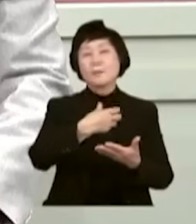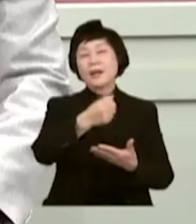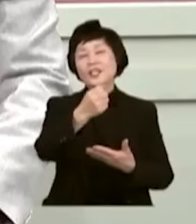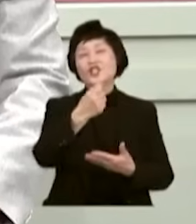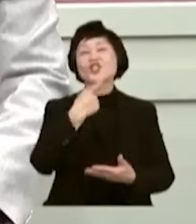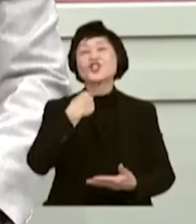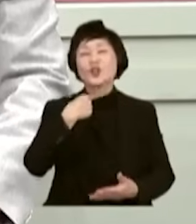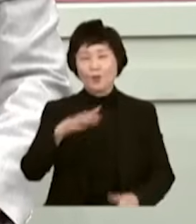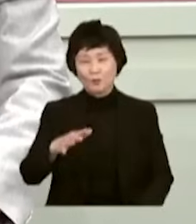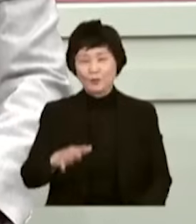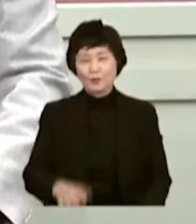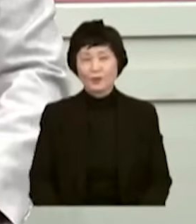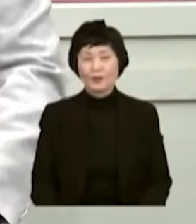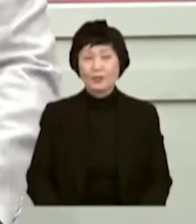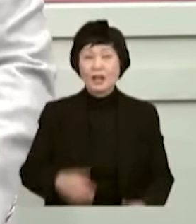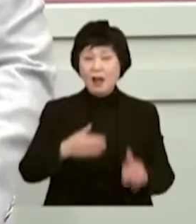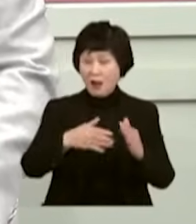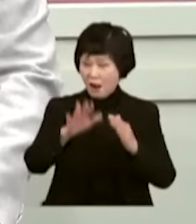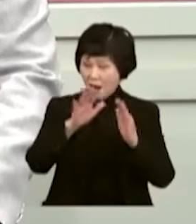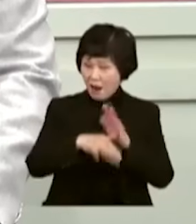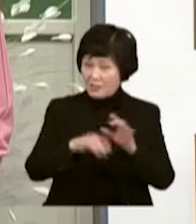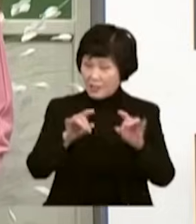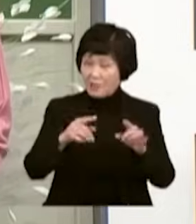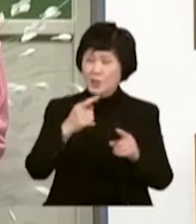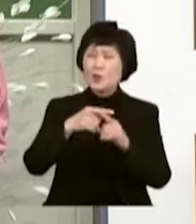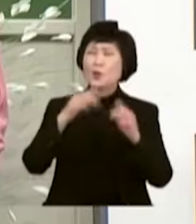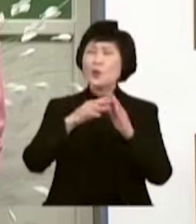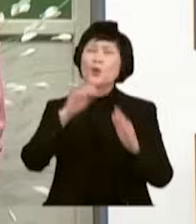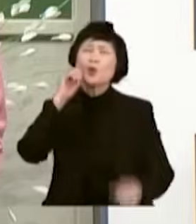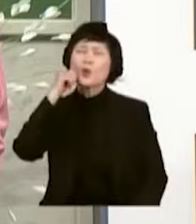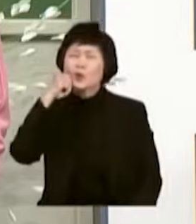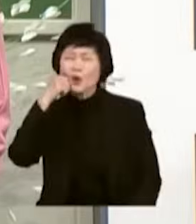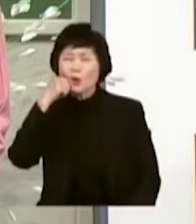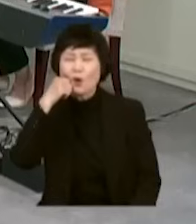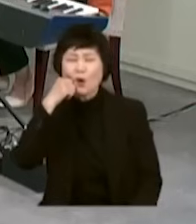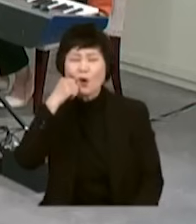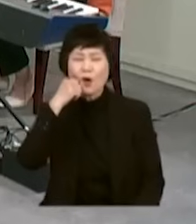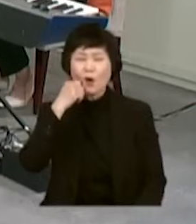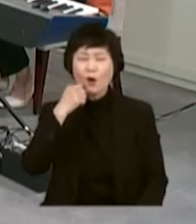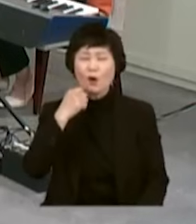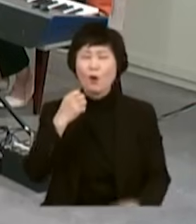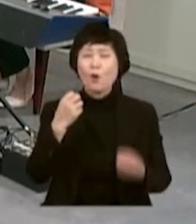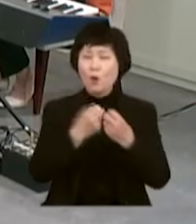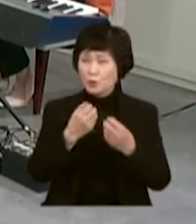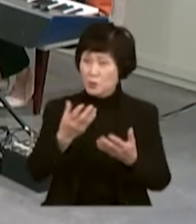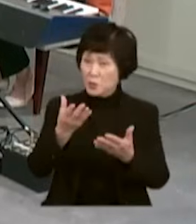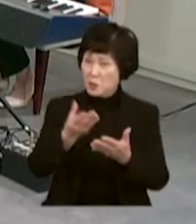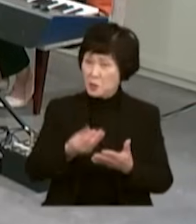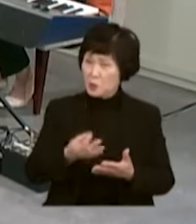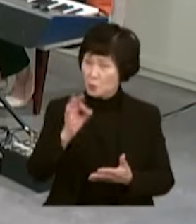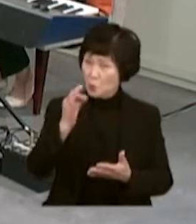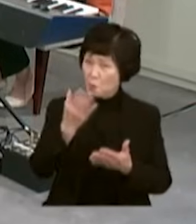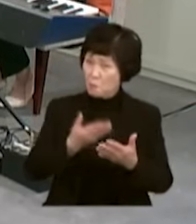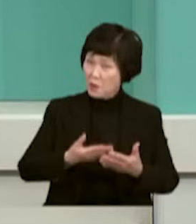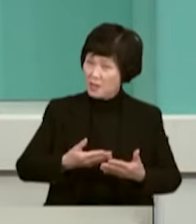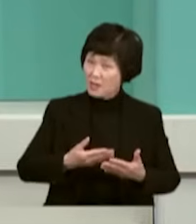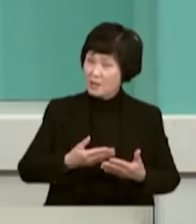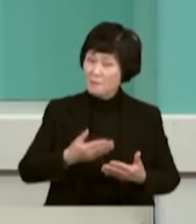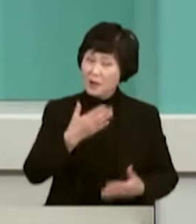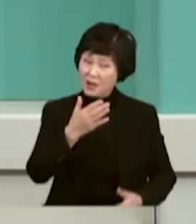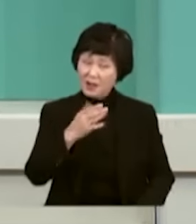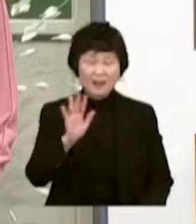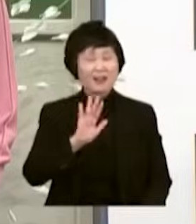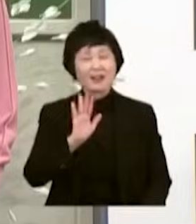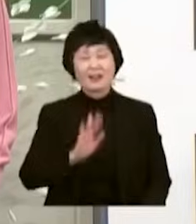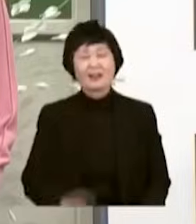알고 못 받았죠. 네. 제가 갈 때마다 맨날 교회가 어려우니까 어떻게 뭘 사례비를 달라고 해서는 당연히 안 받는 건지 알았어요. 조용구